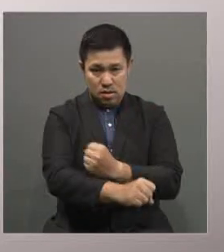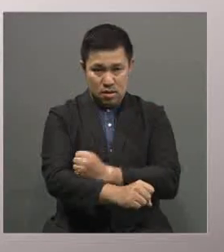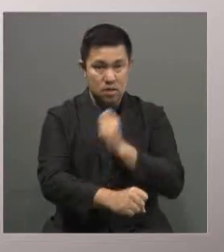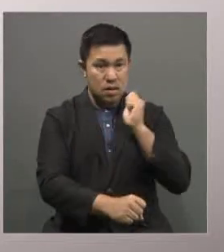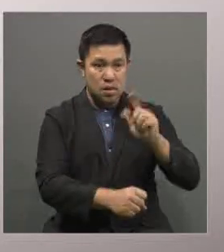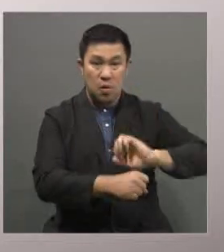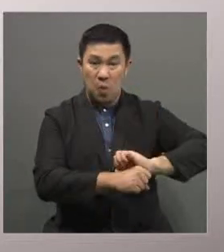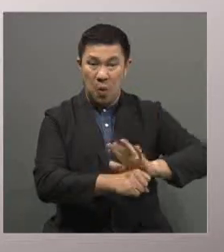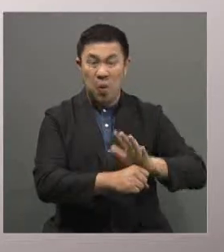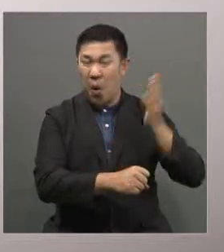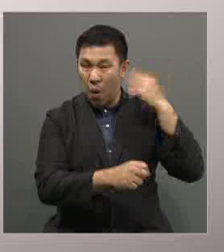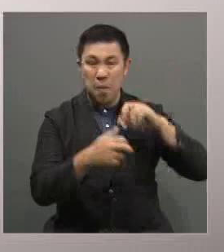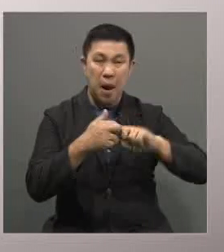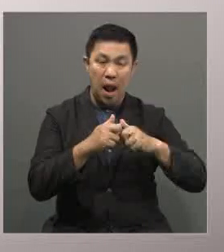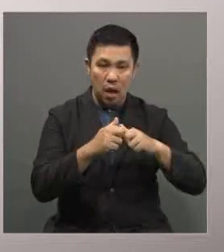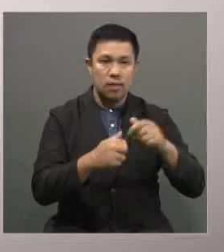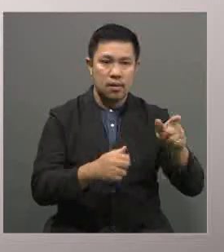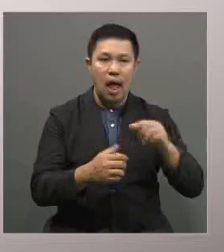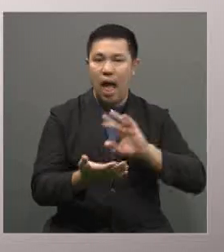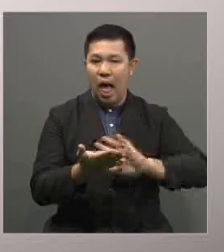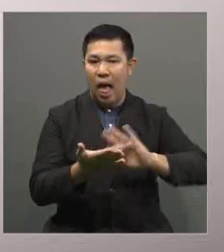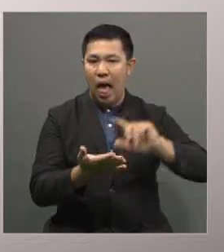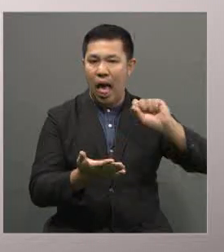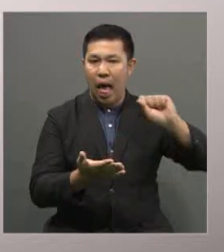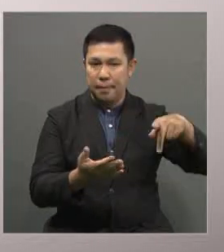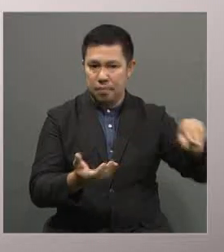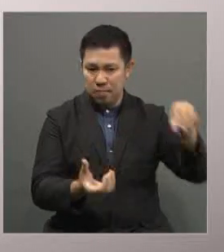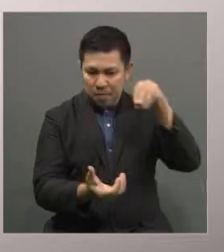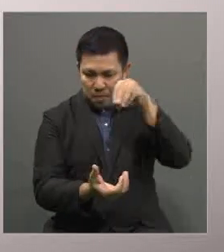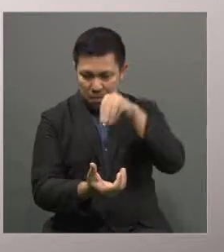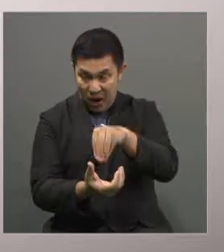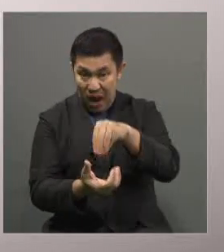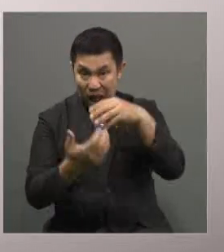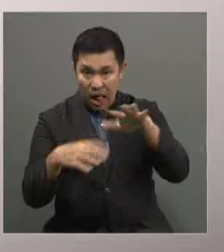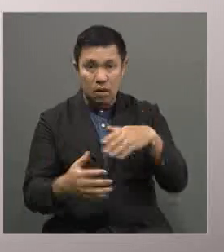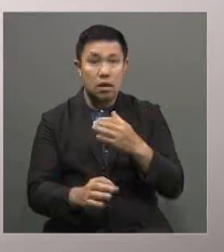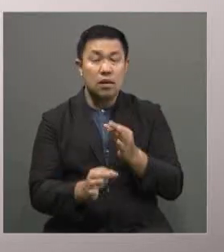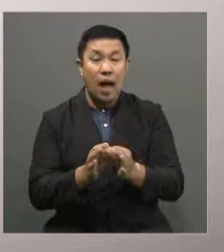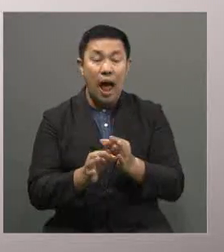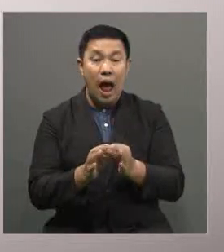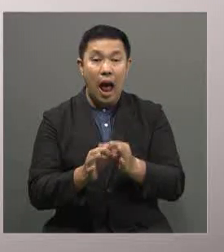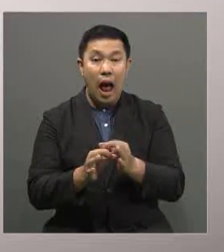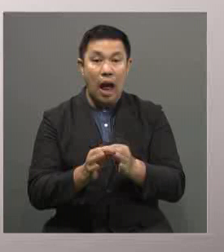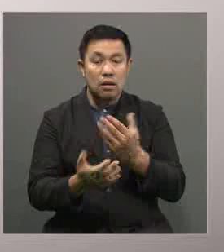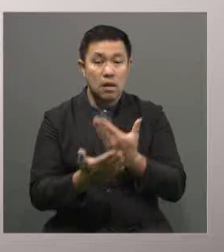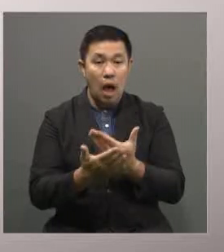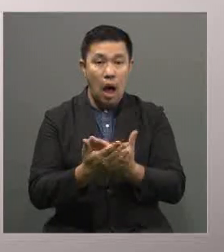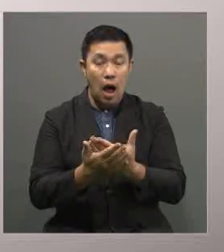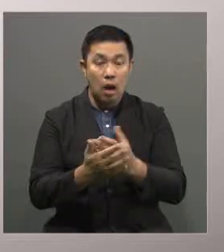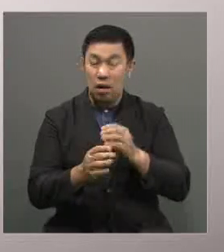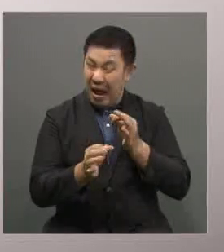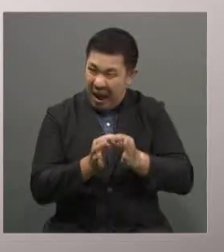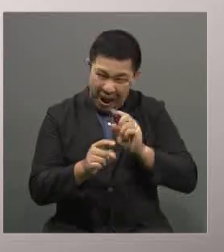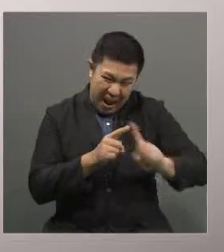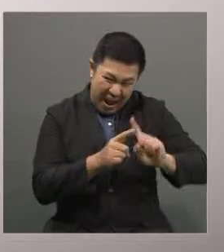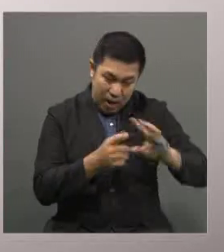โควิด- 19ให้คุณคุณเนี่ยจะต้องไปติดตั้งแอปพลิเคชันปรากฏว่าพอติดปุ๊บเงินในบัญชีไม่ใช่บัญชีเดียวนฮะทุกบัญชี